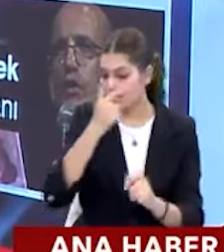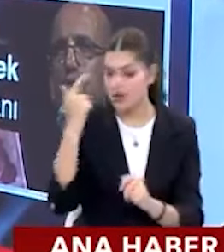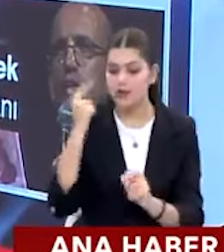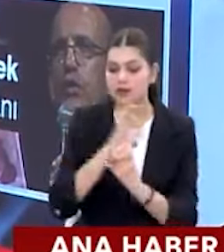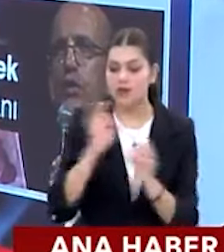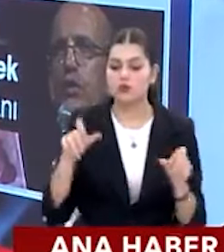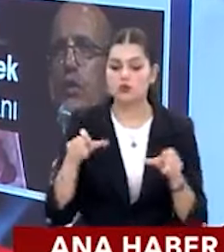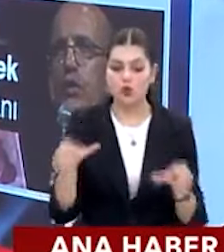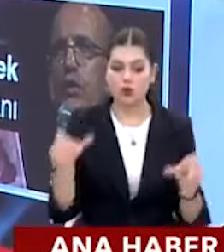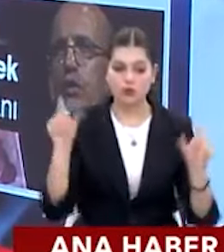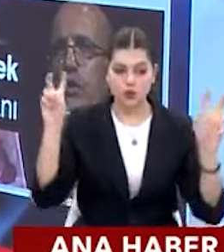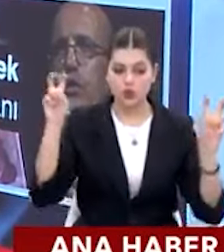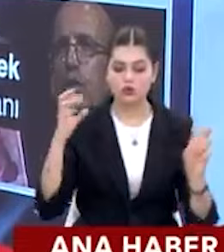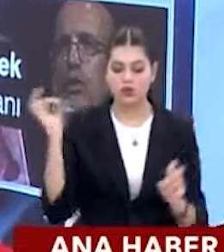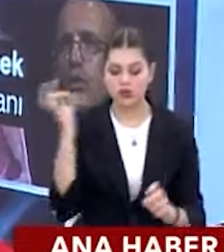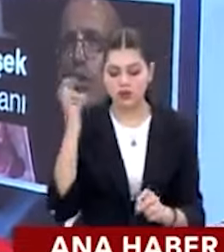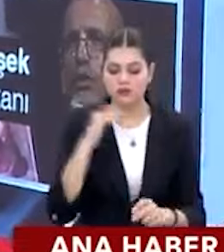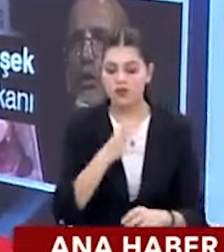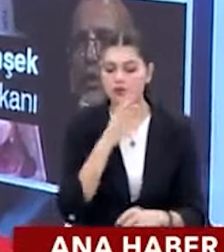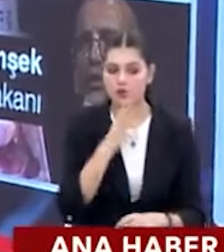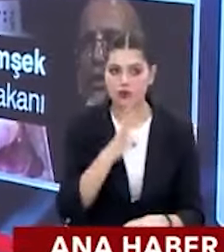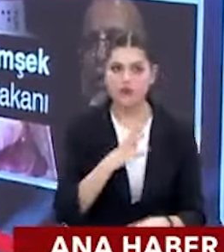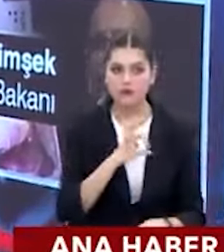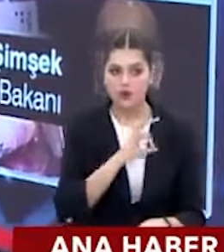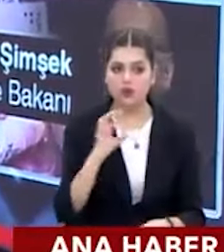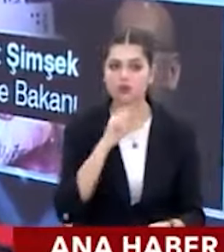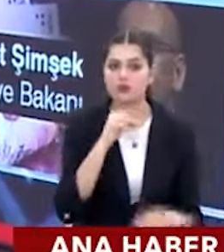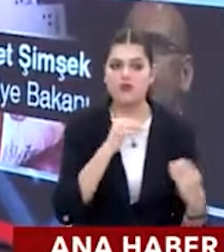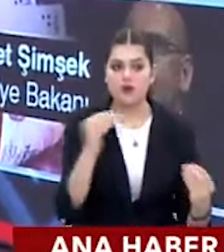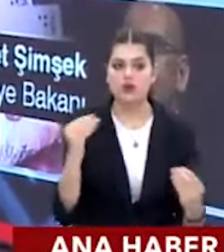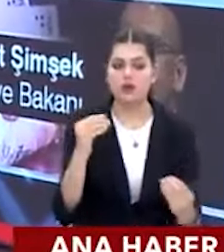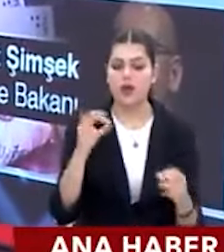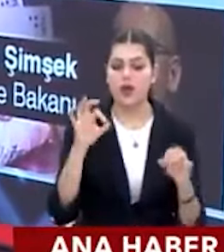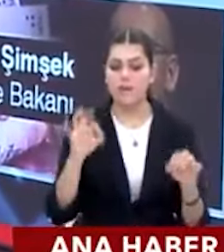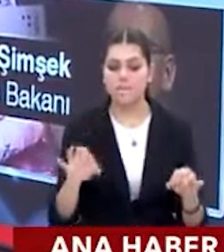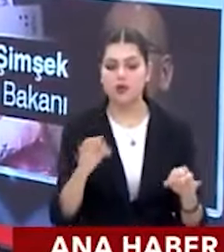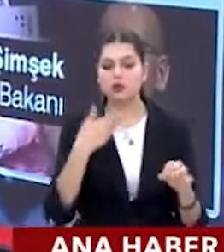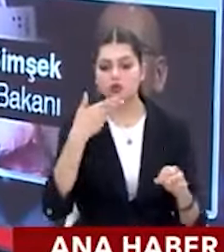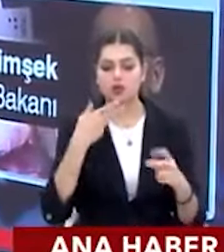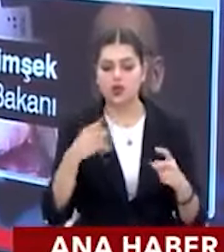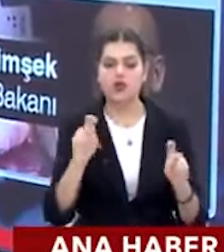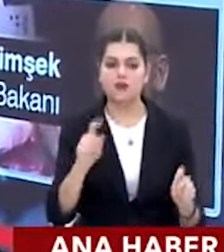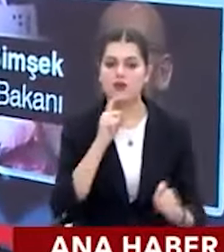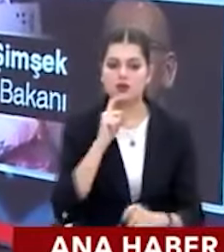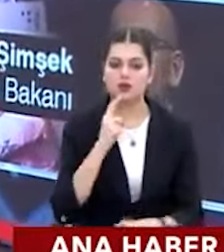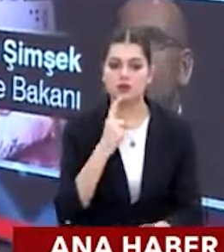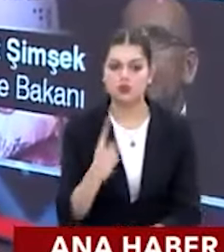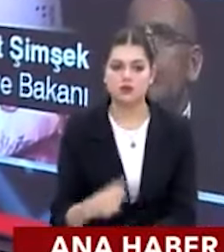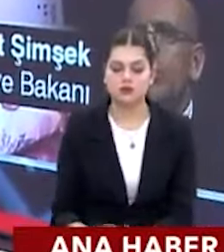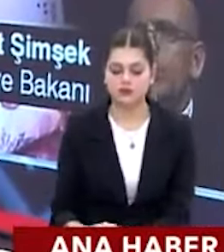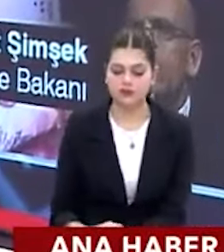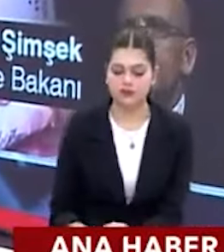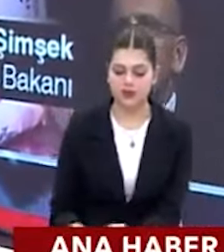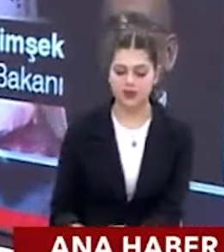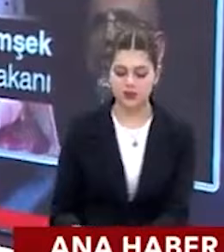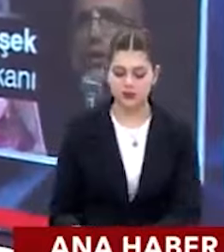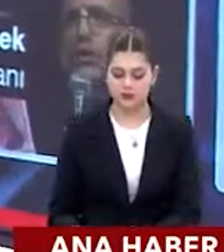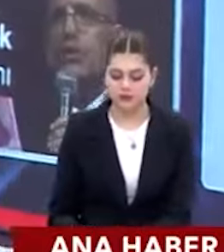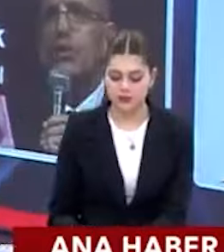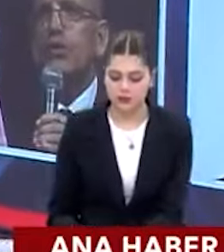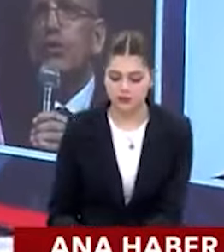bir düzeyde koruma konusunda duyarlı olacaklarına eminim. Rakam vererek önden yorumlamak istemiyorum. Şunu diyor Şimşek, mealen